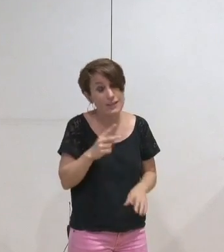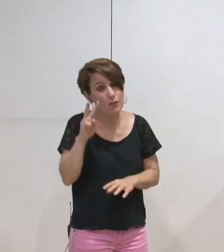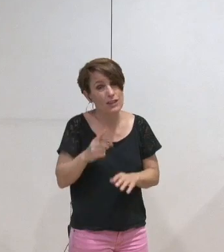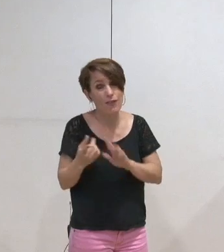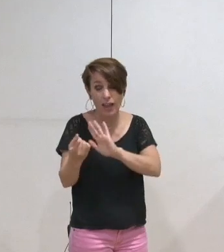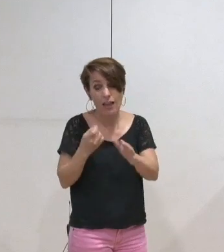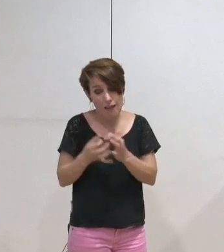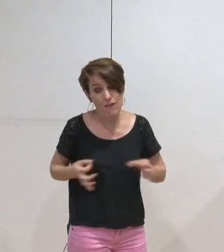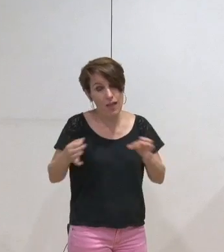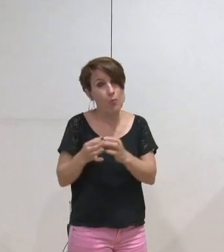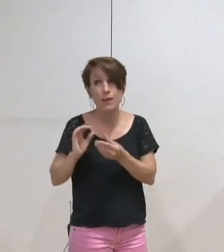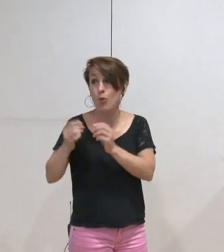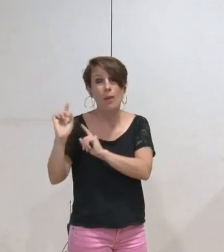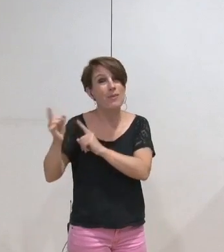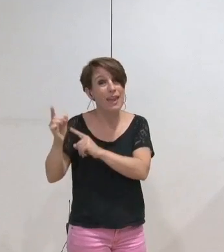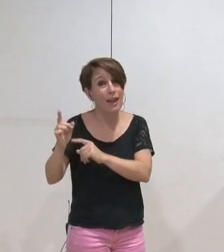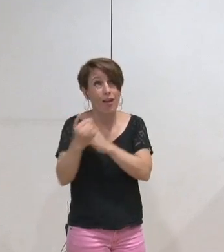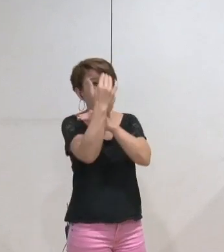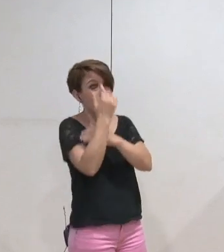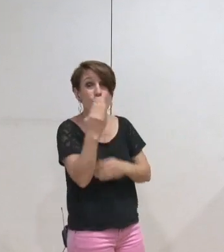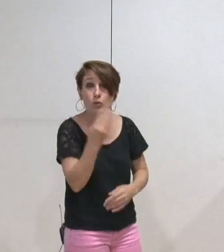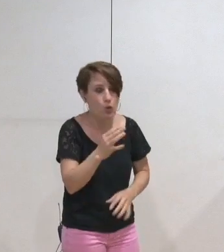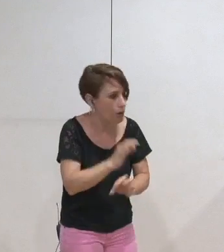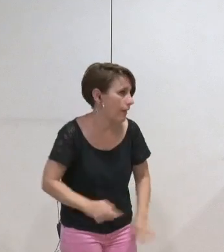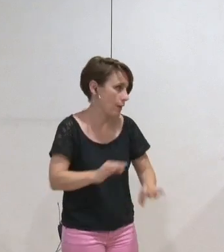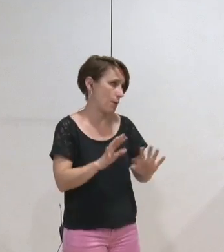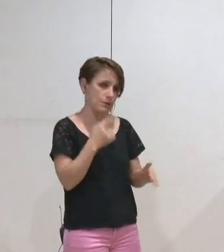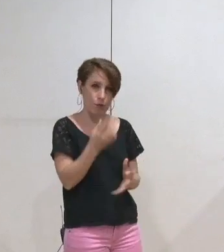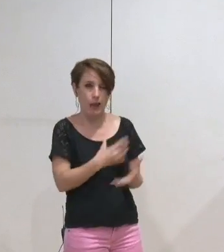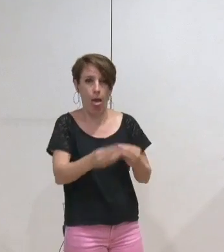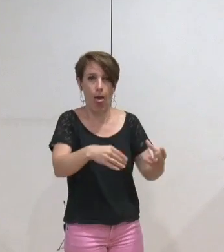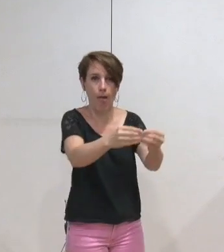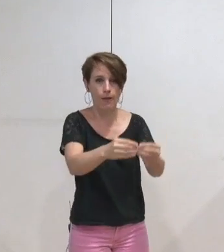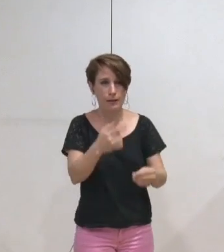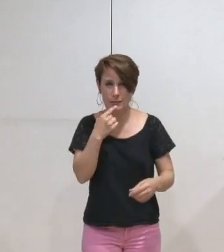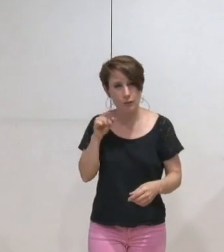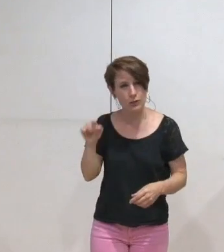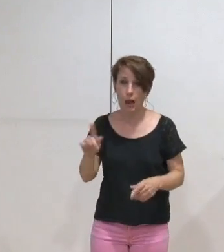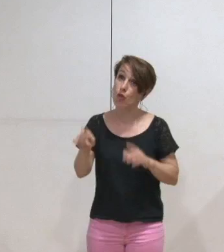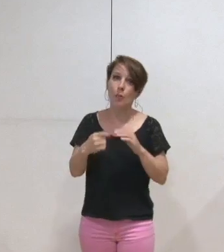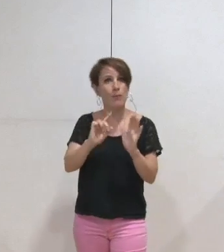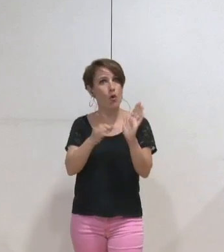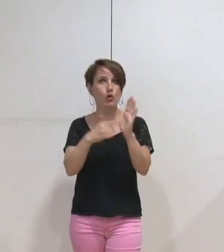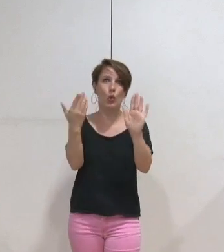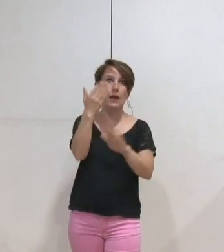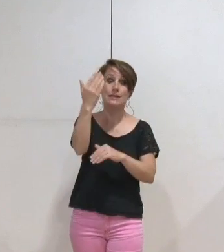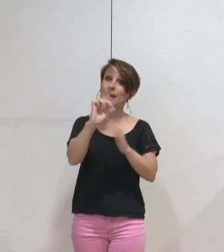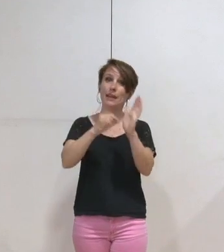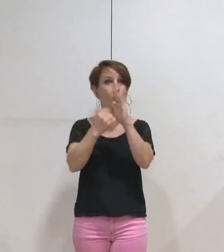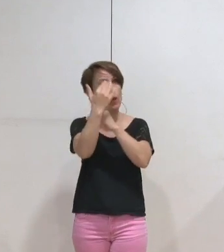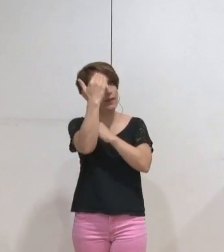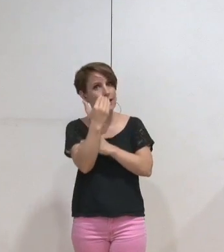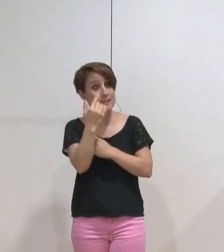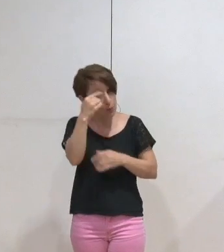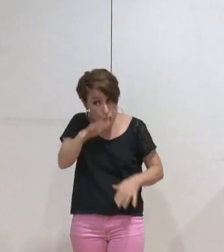de pays justifiant que nous leur donnons l'asile et en faisant cela il pollue un droit sacré qui est le droit d'asile que nous devons donner à ceux qui